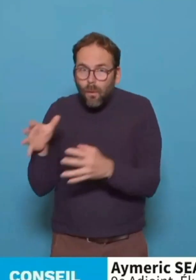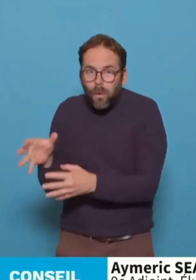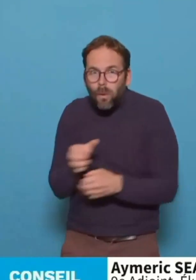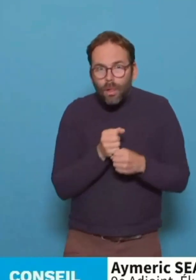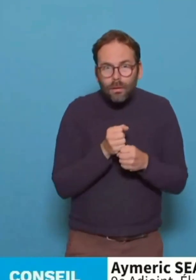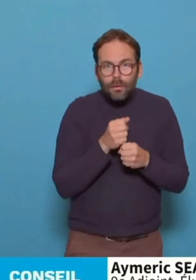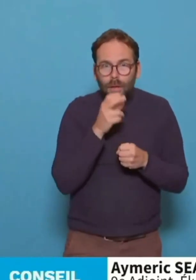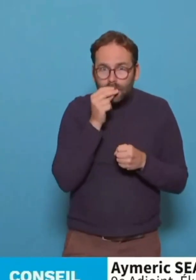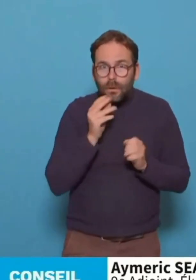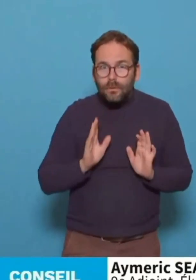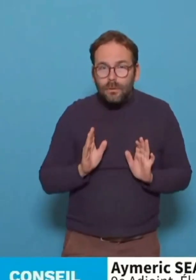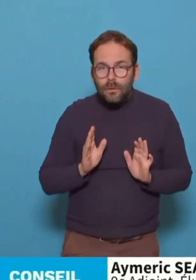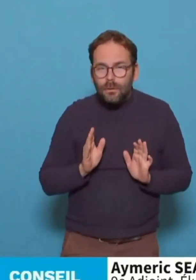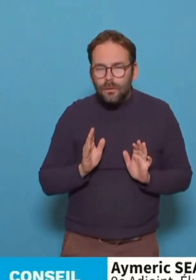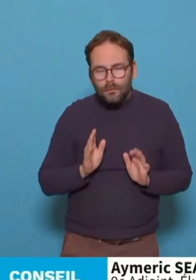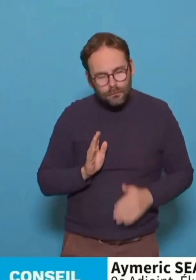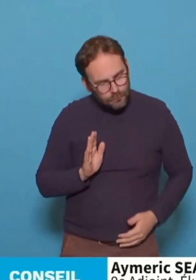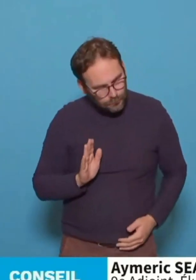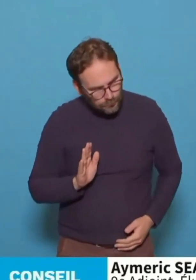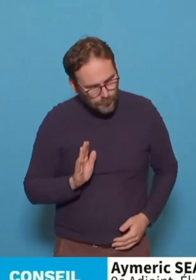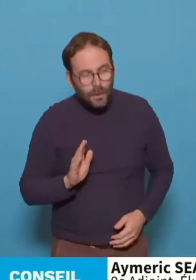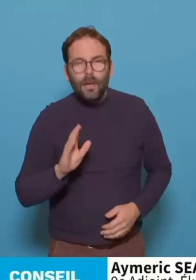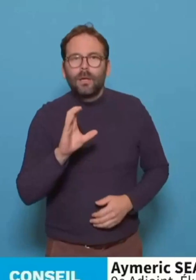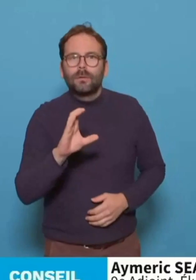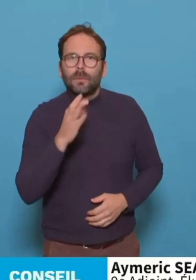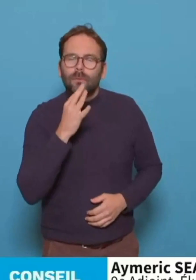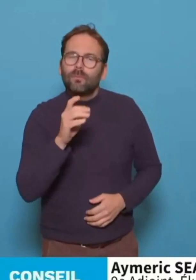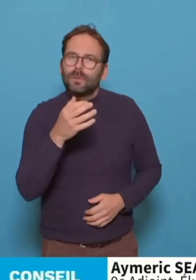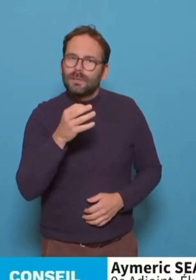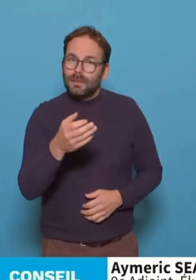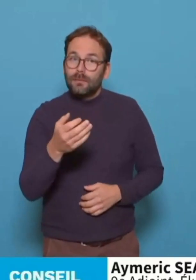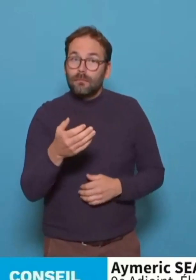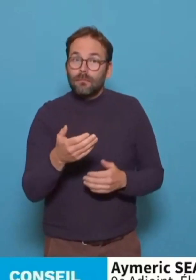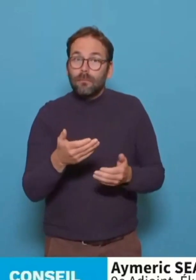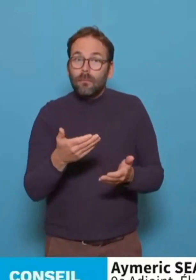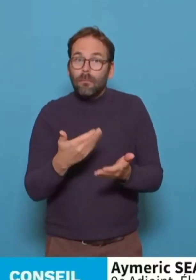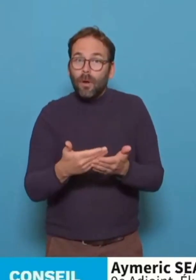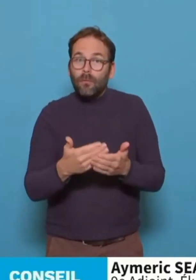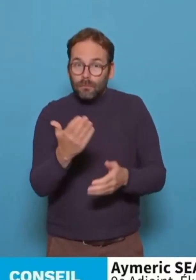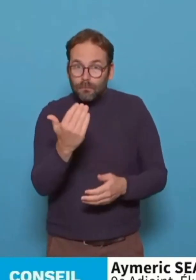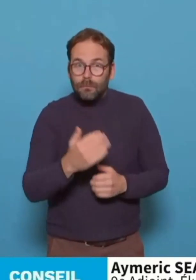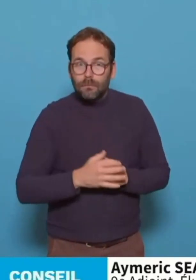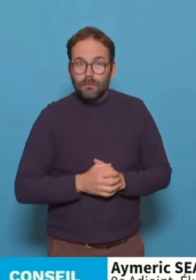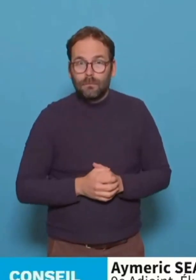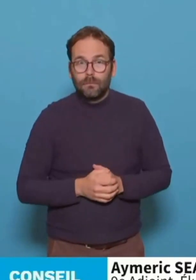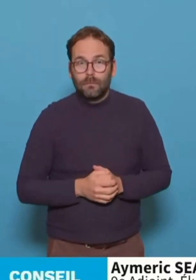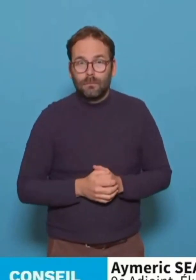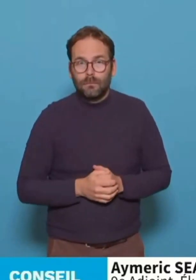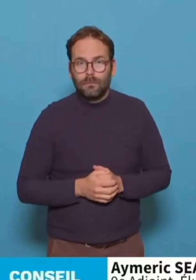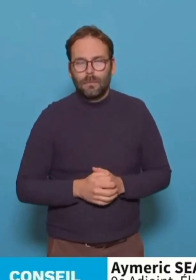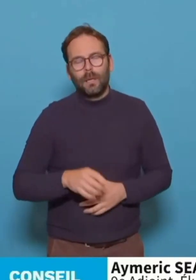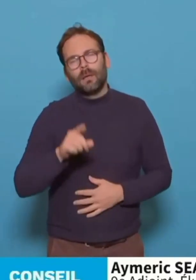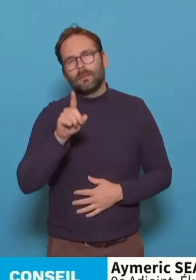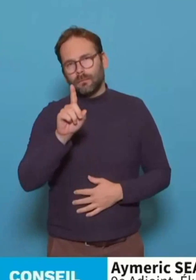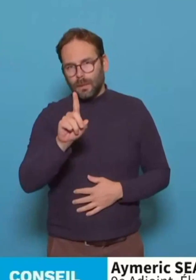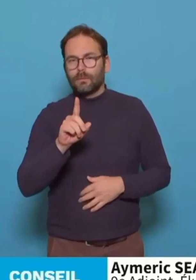je vous mets au défi, Foulques Chambardelot, de m'en faire la démonstration. Par contre, ce